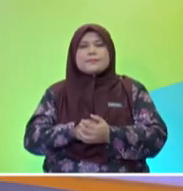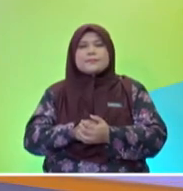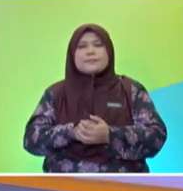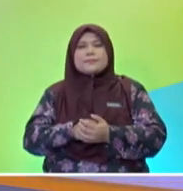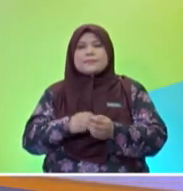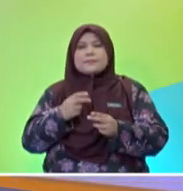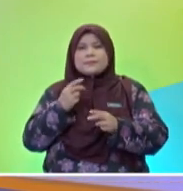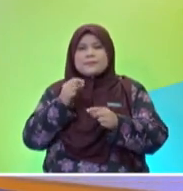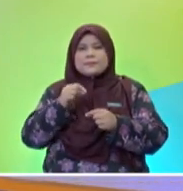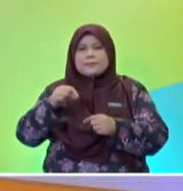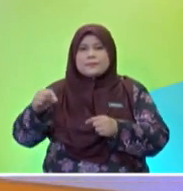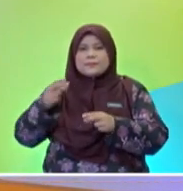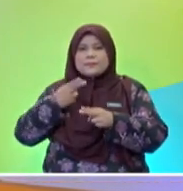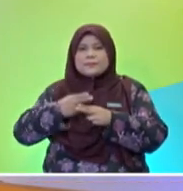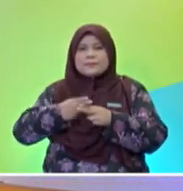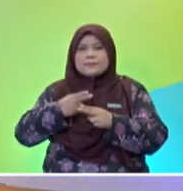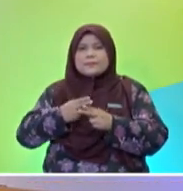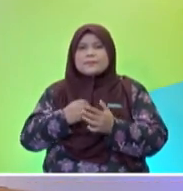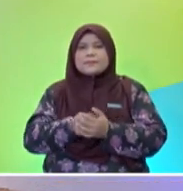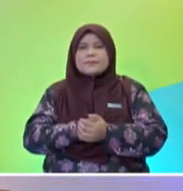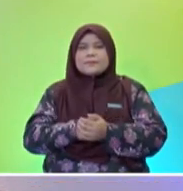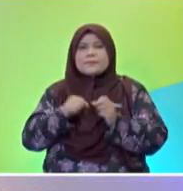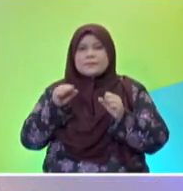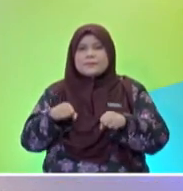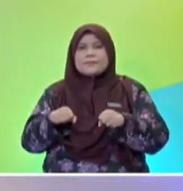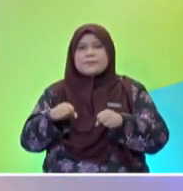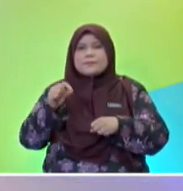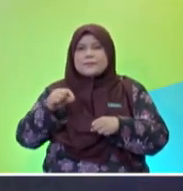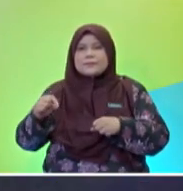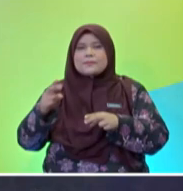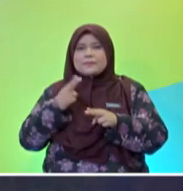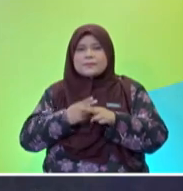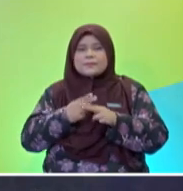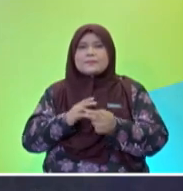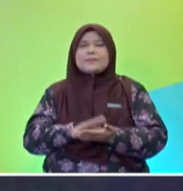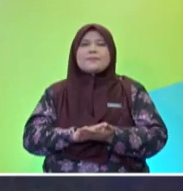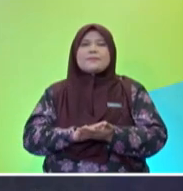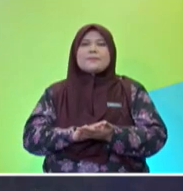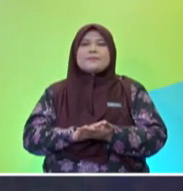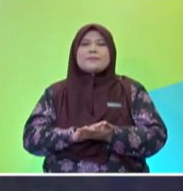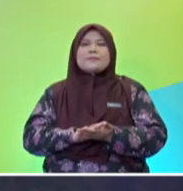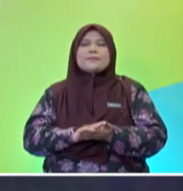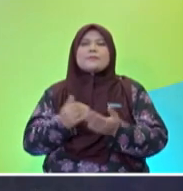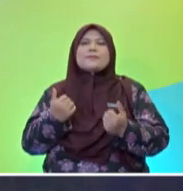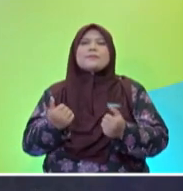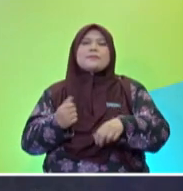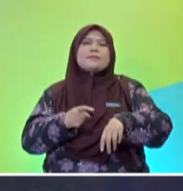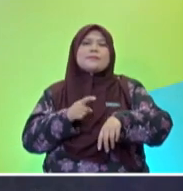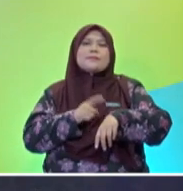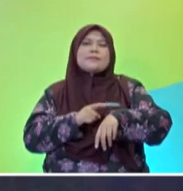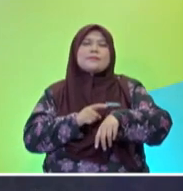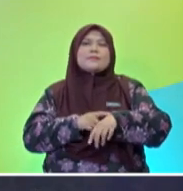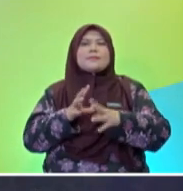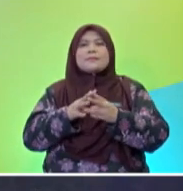Isra Mira jadi murid di rumahmu sama mereka kita sudah sampai ke Penghujung kelas